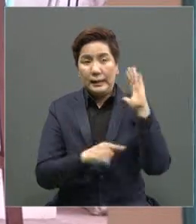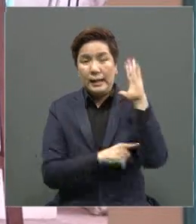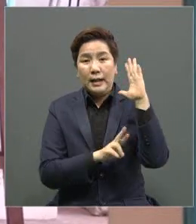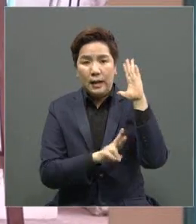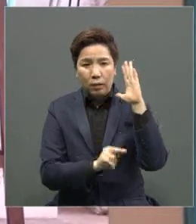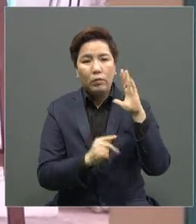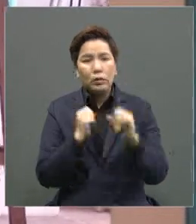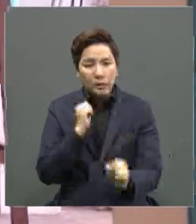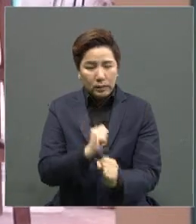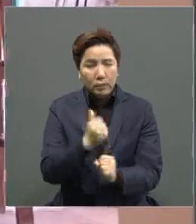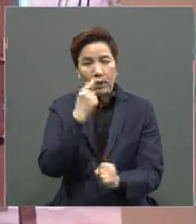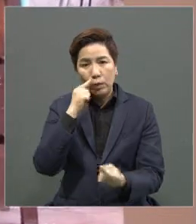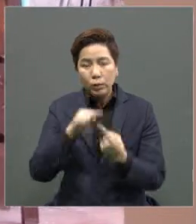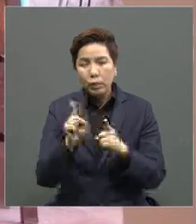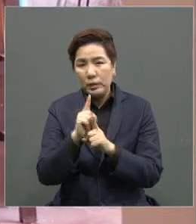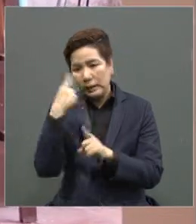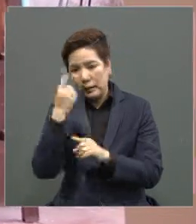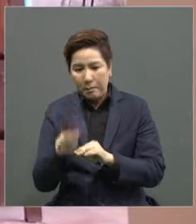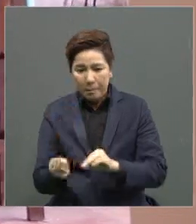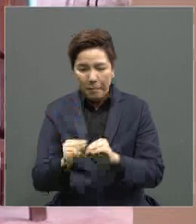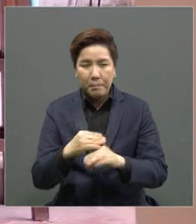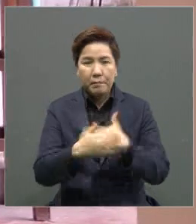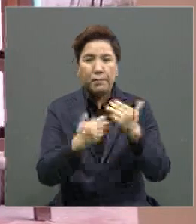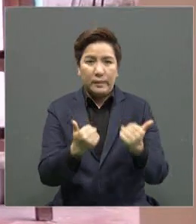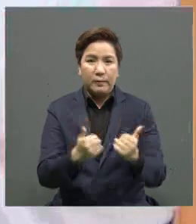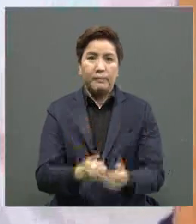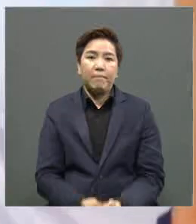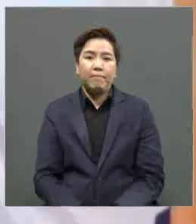มีศักยภาพที่จะรองรับการท่องเที่ยวและการพัฒนาก